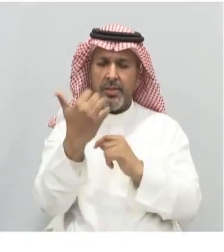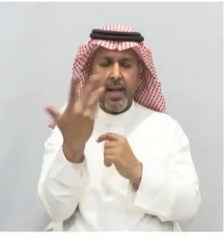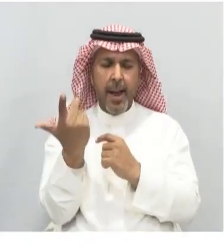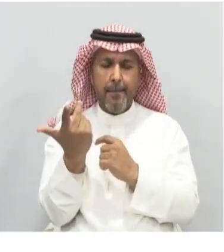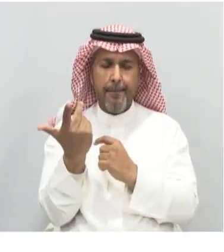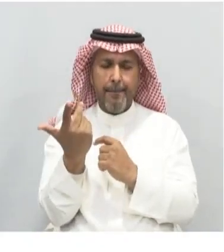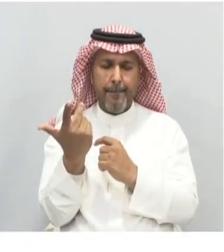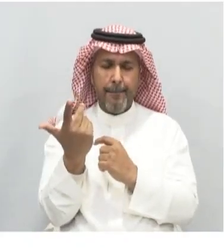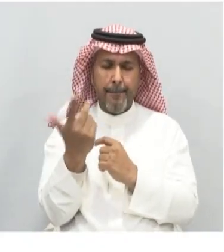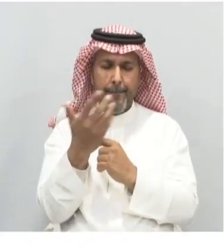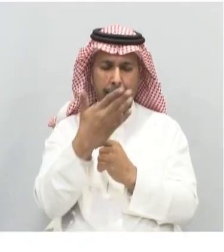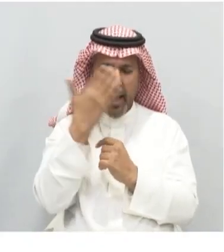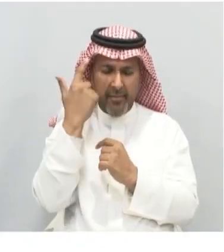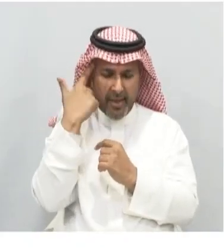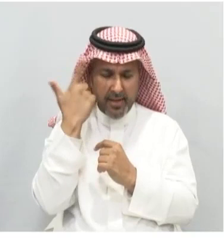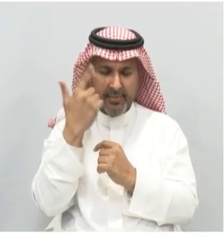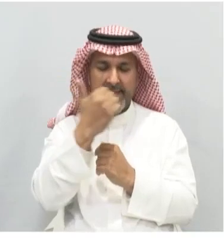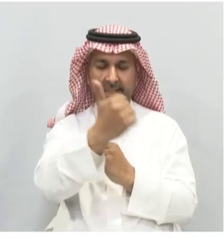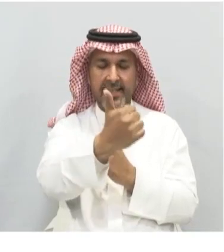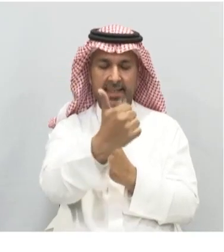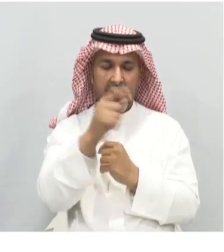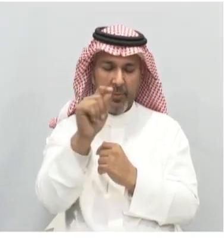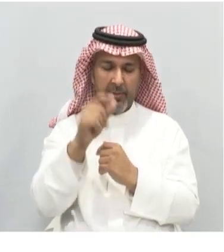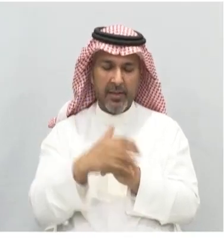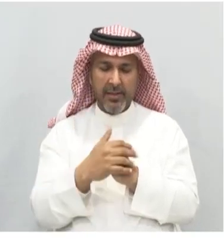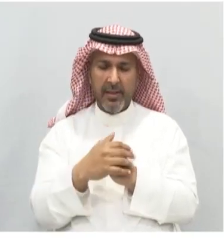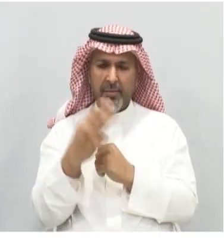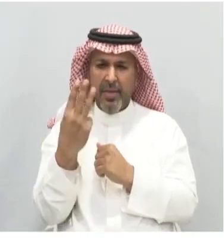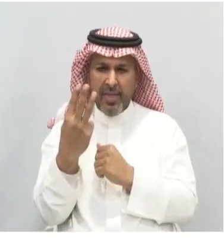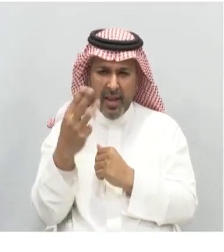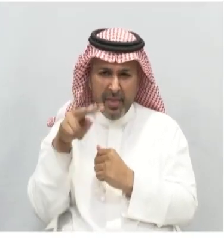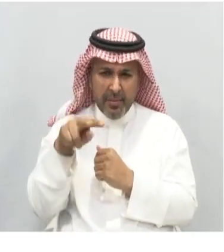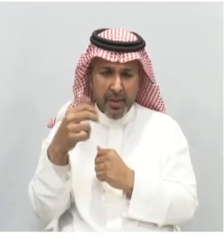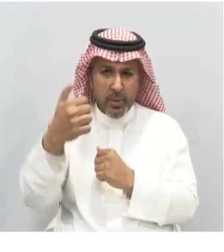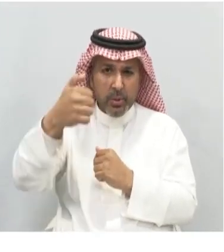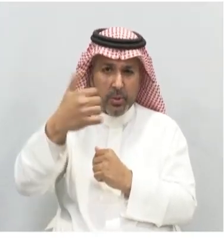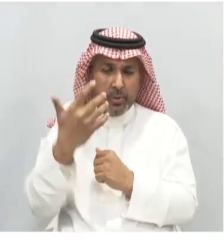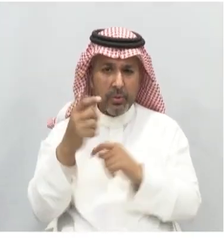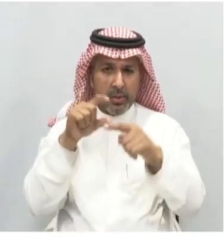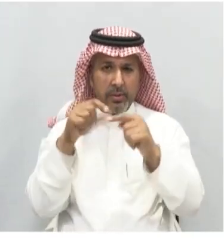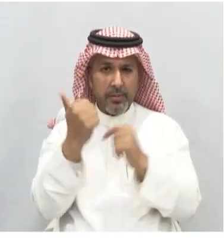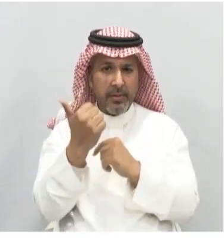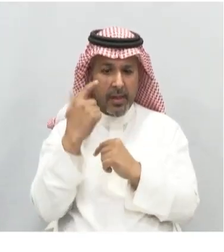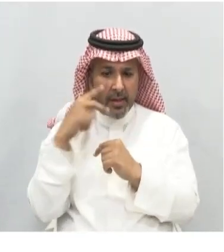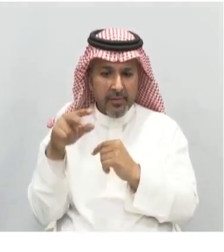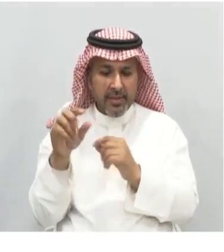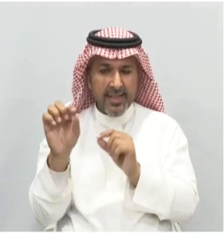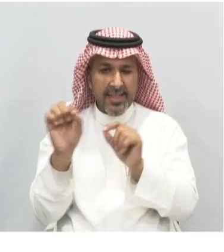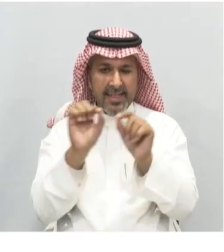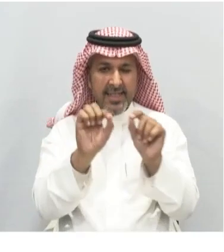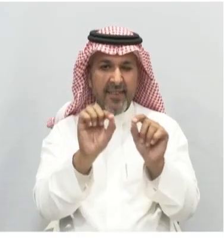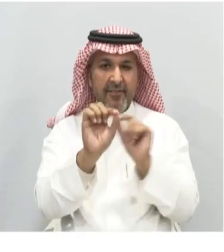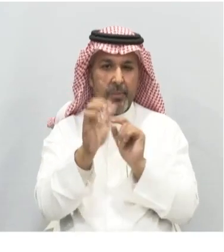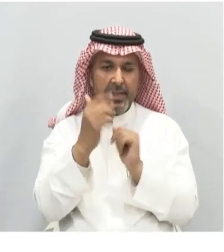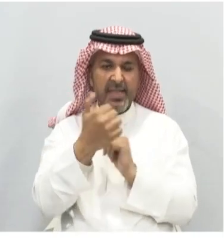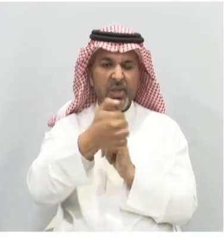الناتج ابطال بارك الله فيكم 6 طيب 360 تقسي 6 يا ابطال سيكون الاجابه